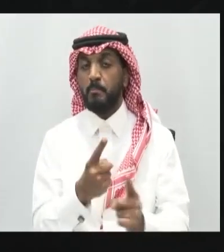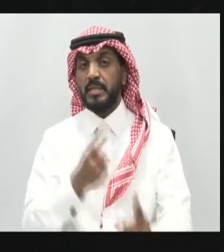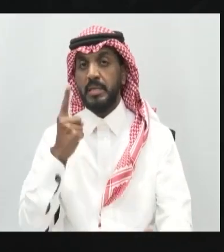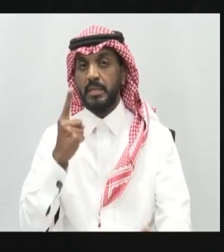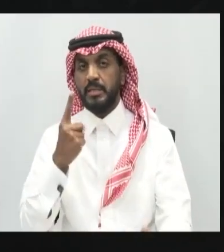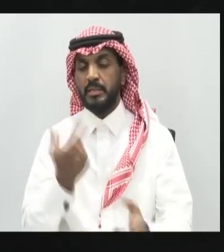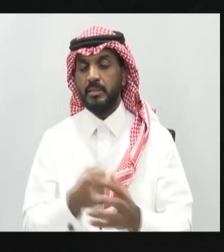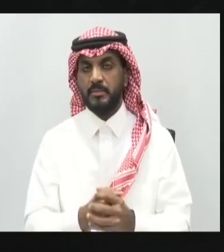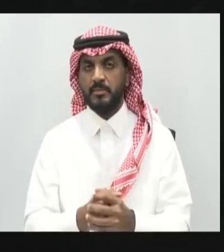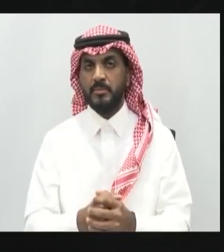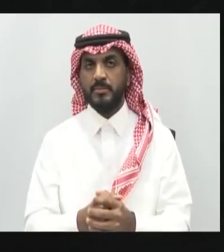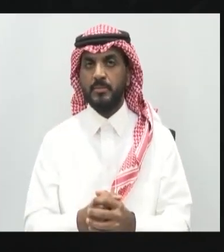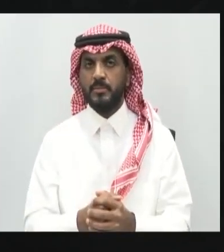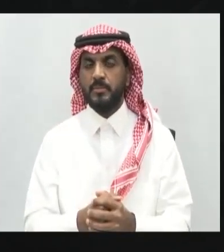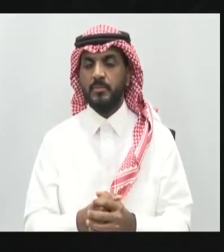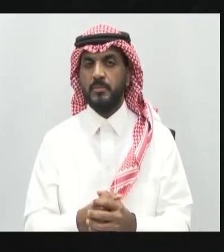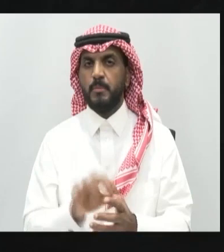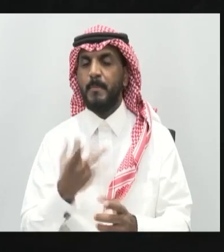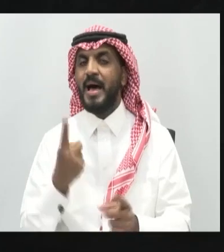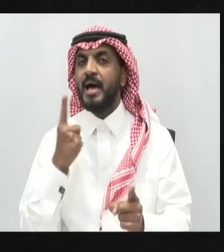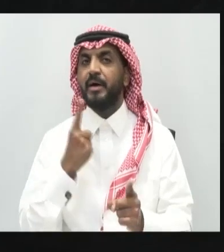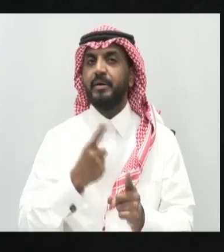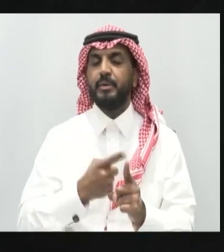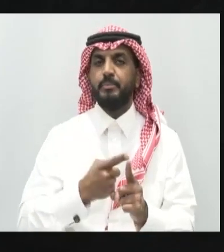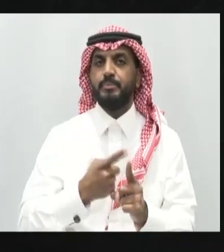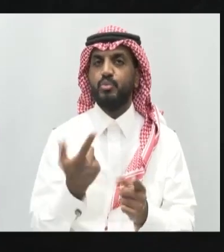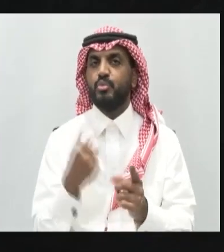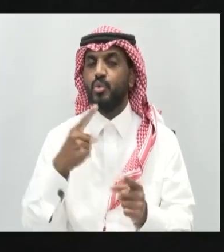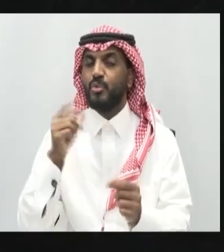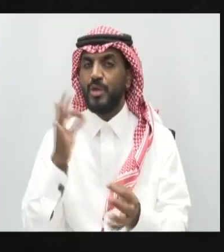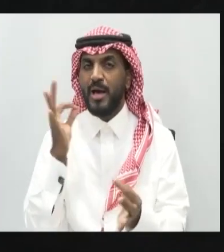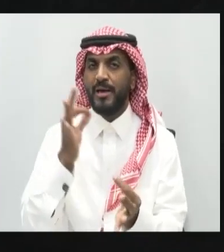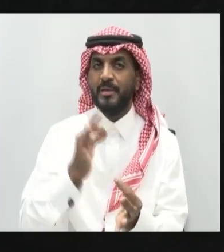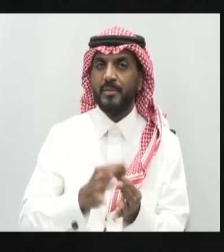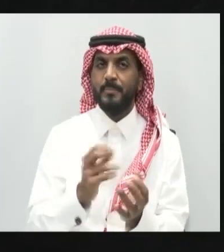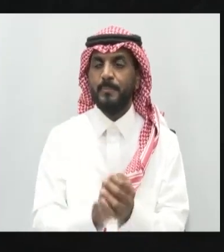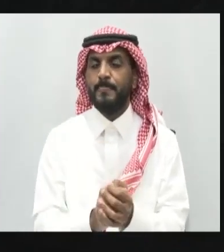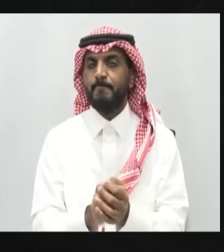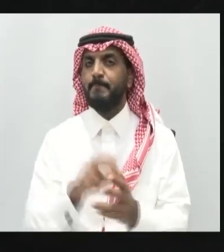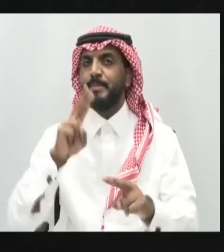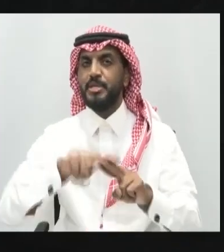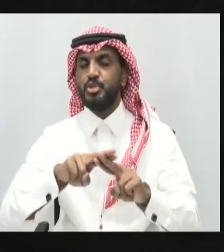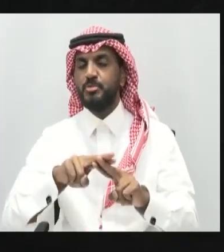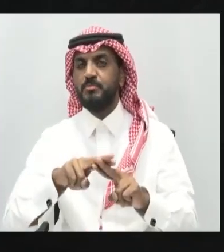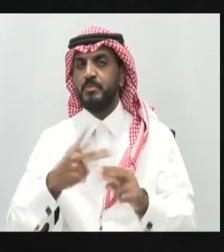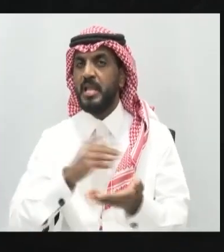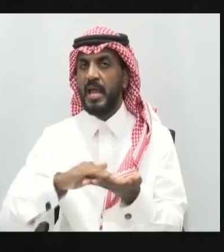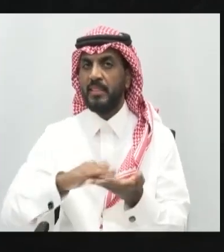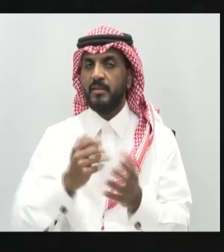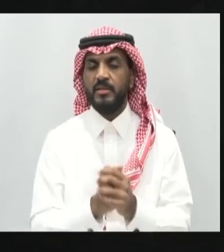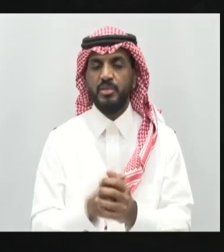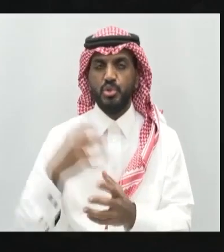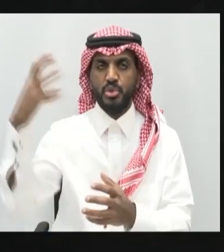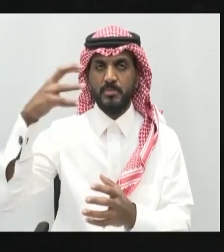وبعضها بعيده طيب ما اقرب نجم لنا في الكره الارضيه ممتازين اللي هو نجم